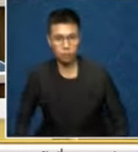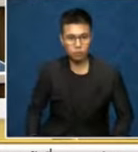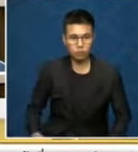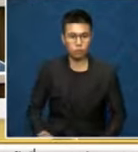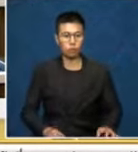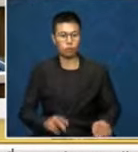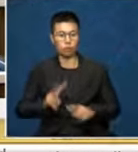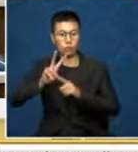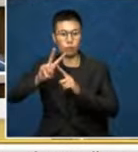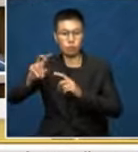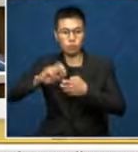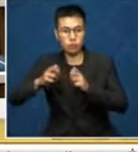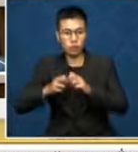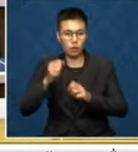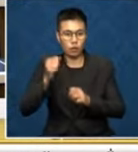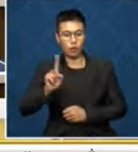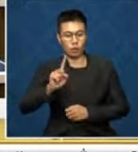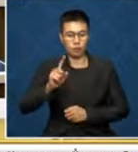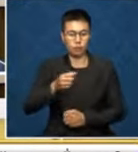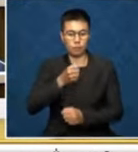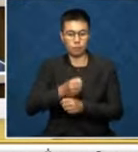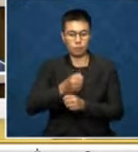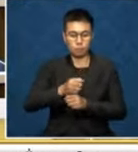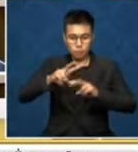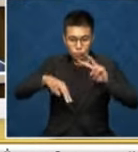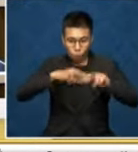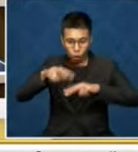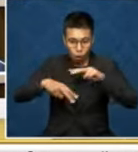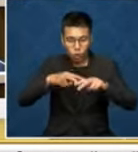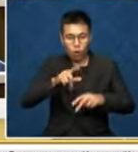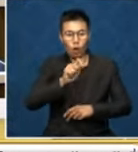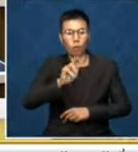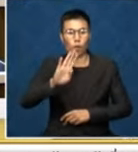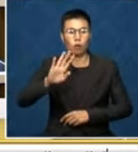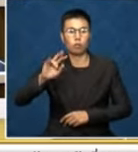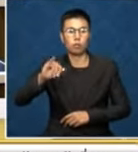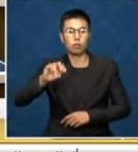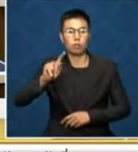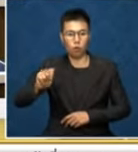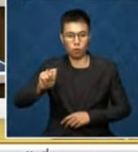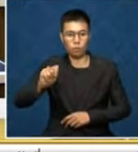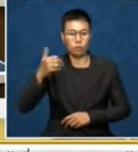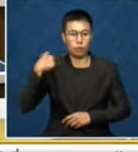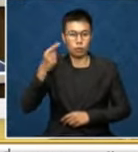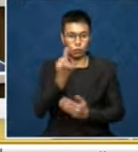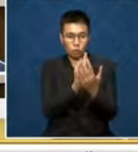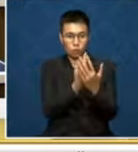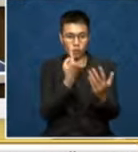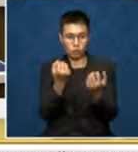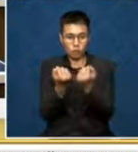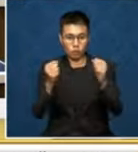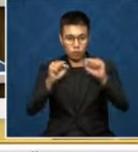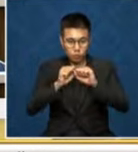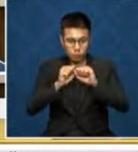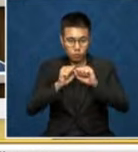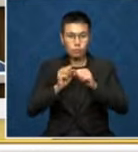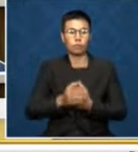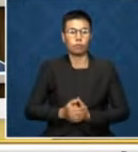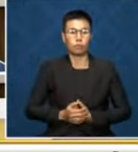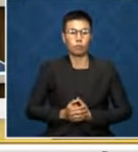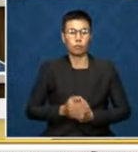ากการทำงานขององค์กรปกครองส่วนท้องถิ่นนะครับเมื่อวานทางนายกสมาคมแล้วก็ตัวแทนสมาคมองค์การบริหารส่วนตำบ